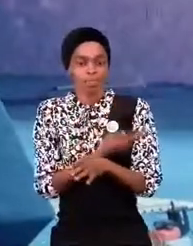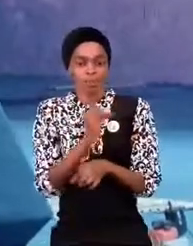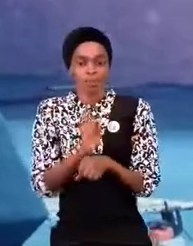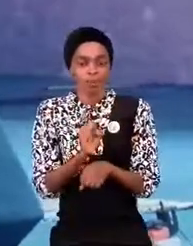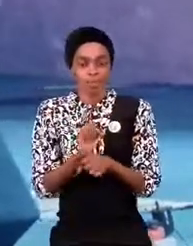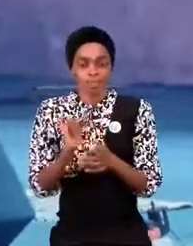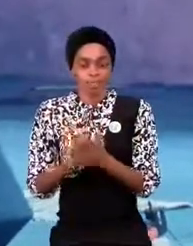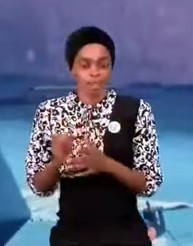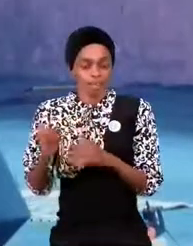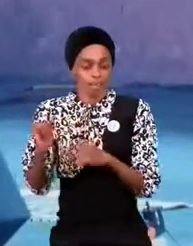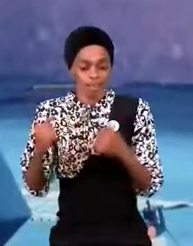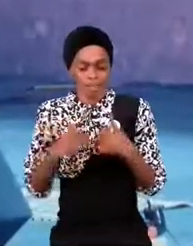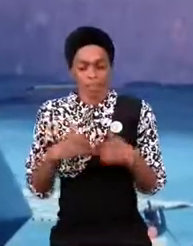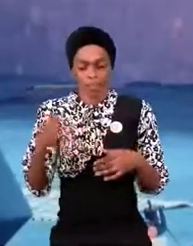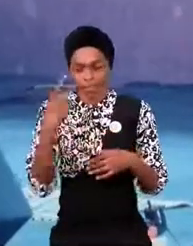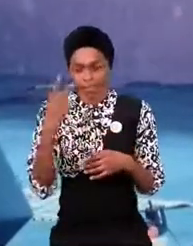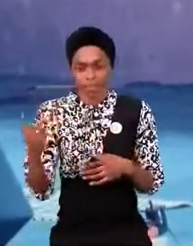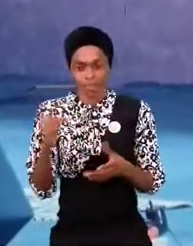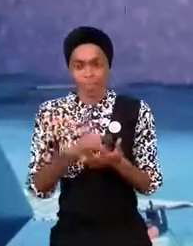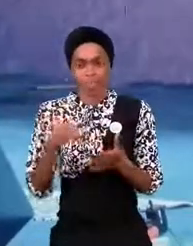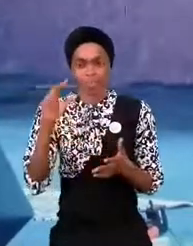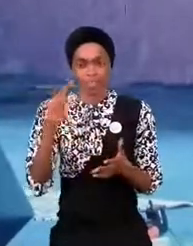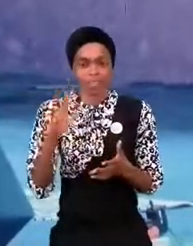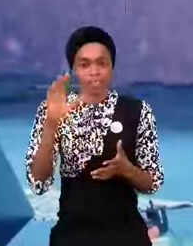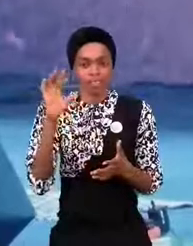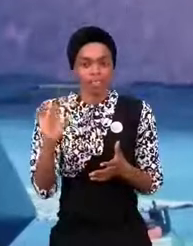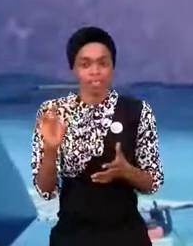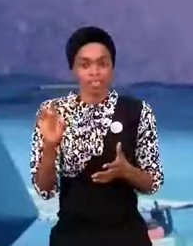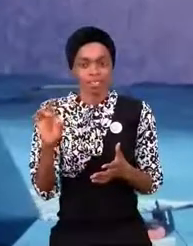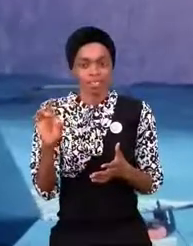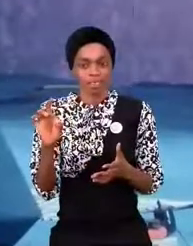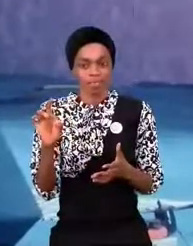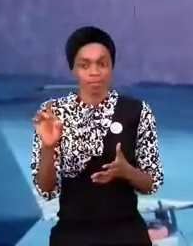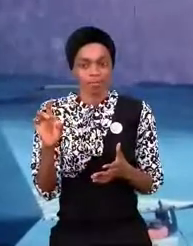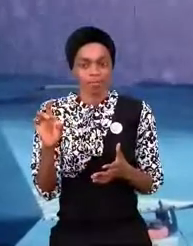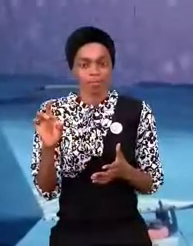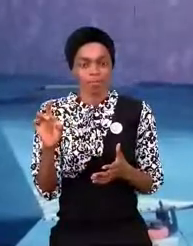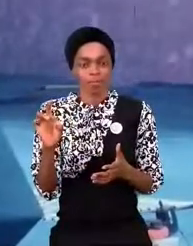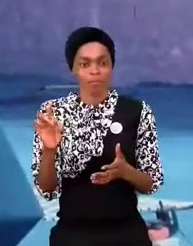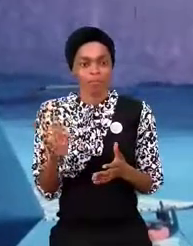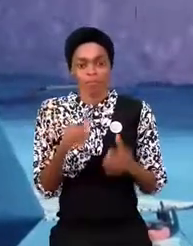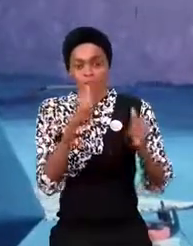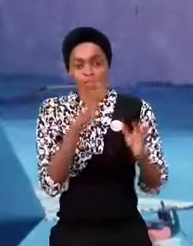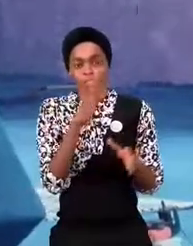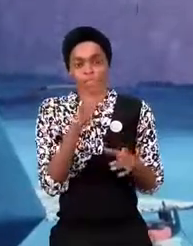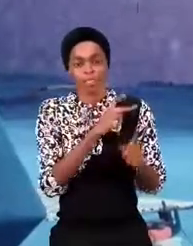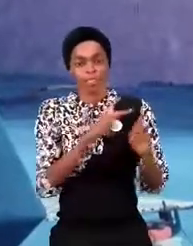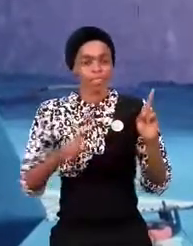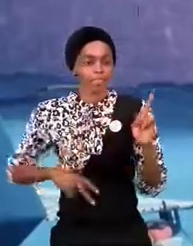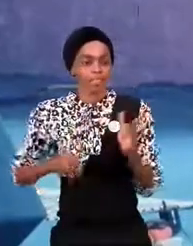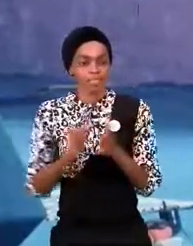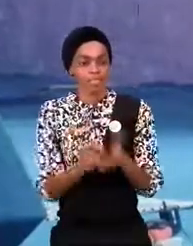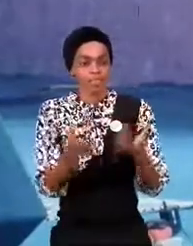il disait, « Béni soit le roi qui vient au nom du Seigneur, paix dans